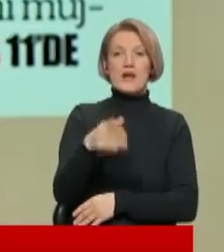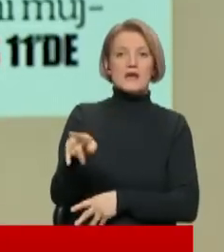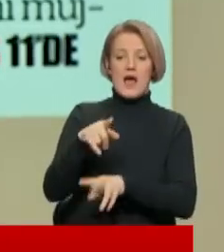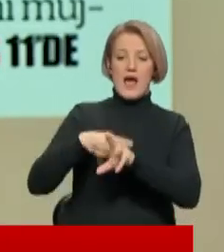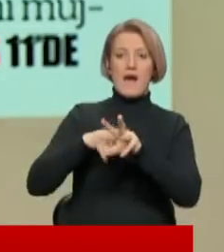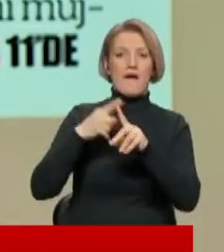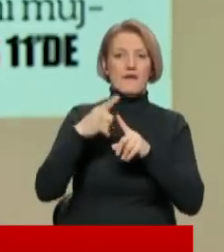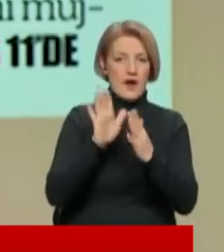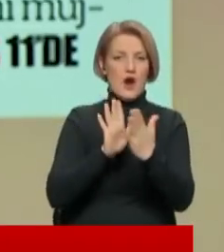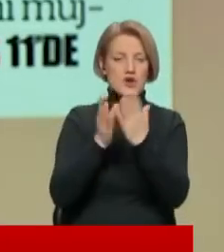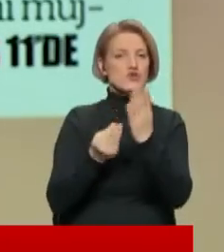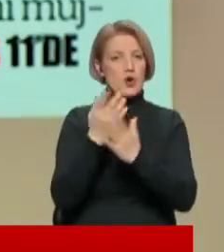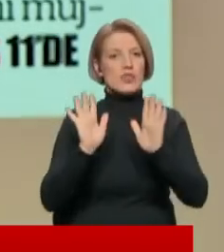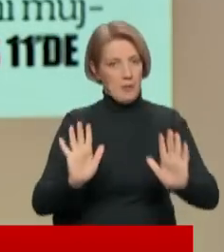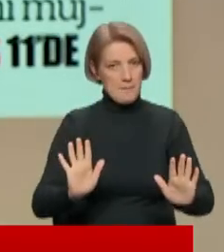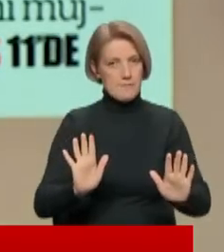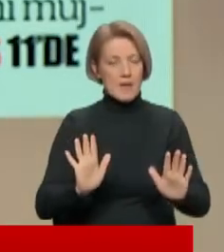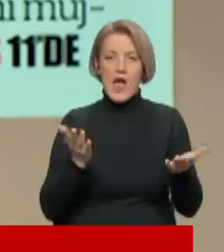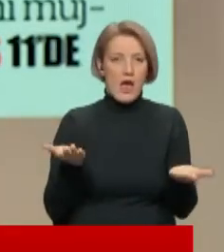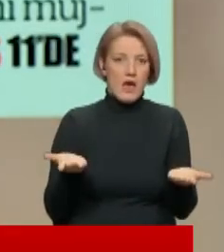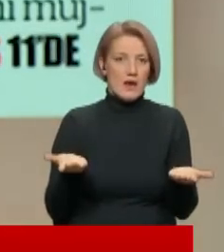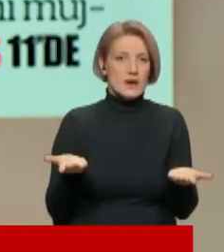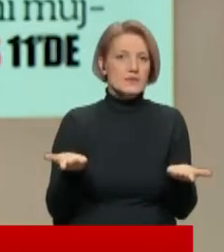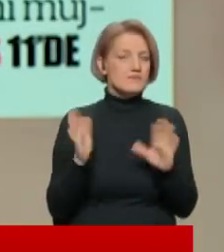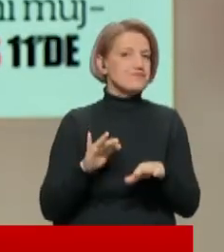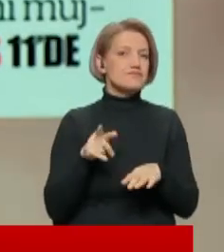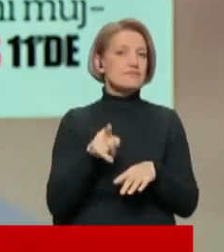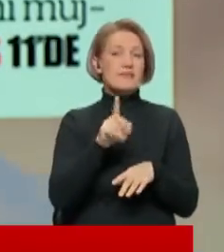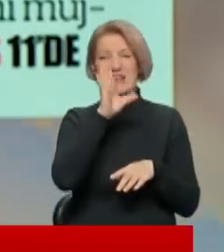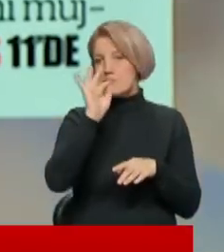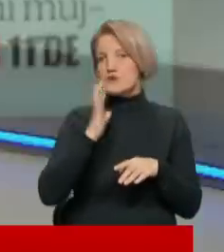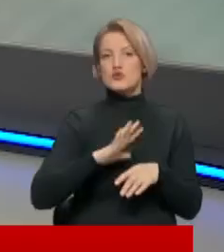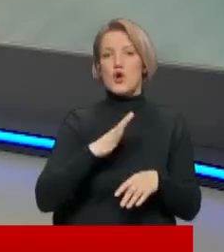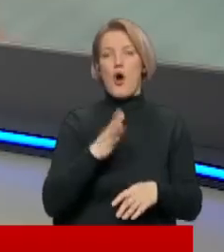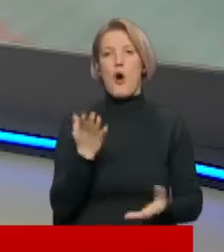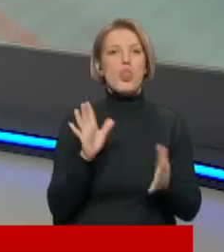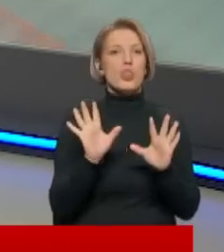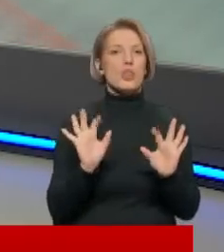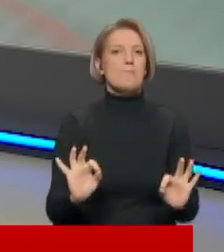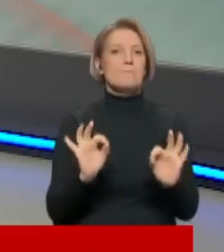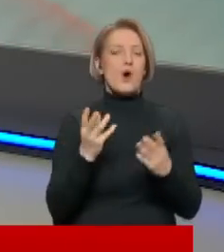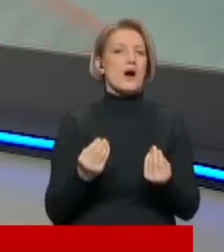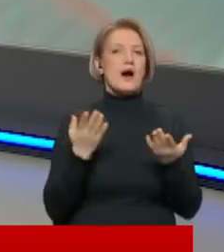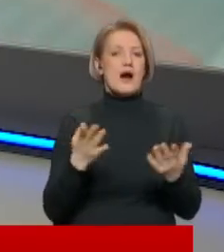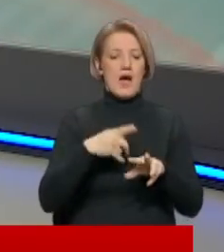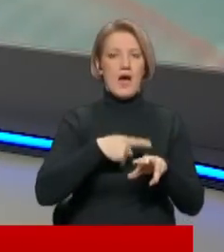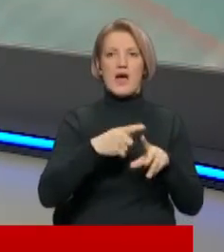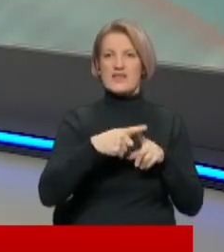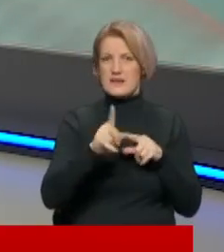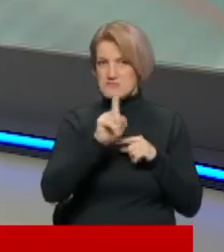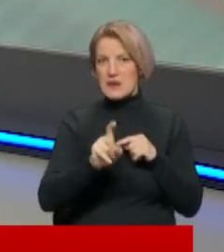eyt'li de karşı çıkıyor Tamam Ee yani Peki bunu kim istiyor tam olarak EYT